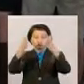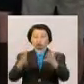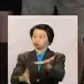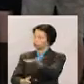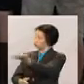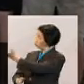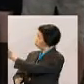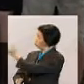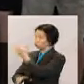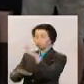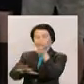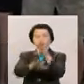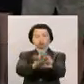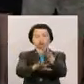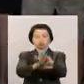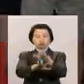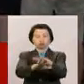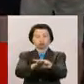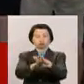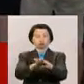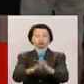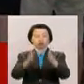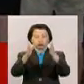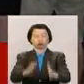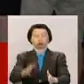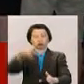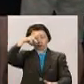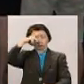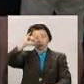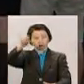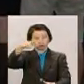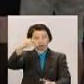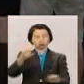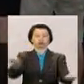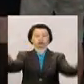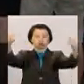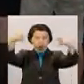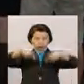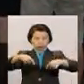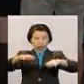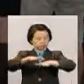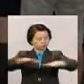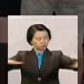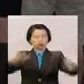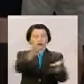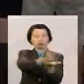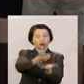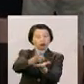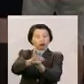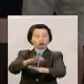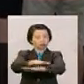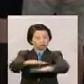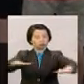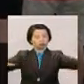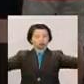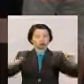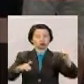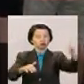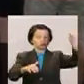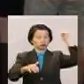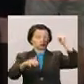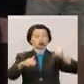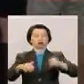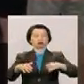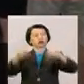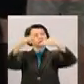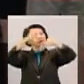pengunjung-pengunjung ataupun warga Putrajaya khususnya yang datang ke tapak letak kereta di belakang Istana